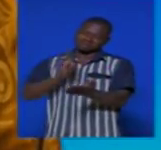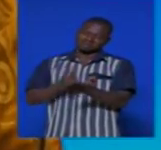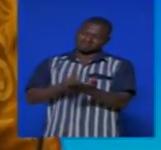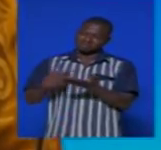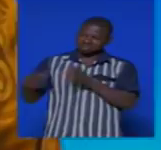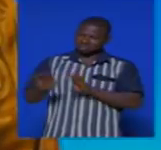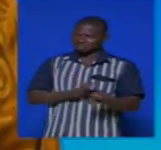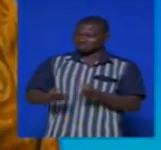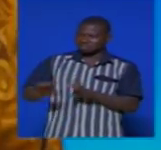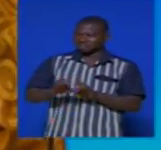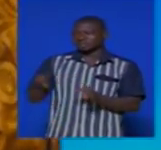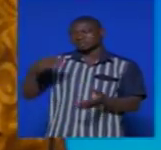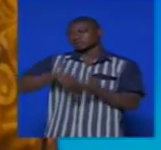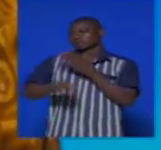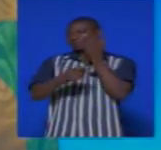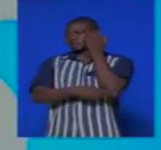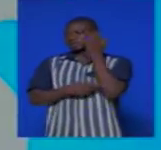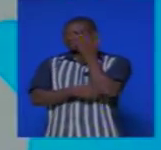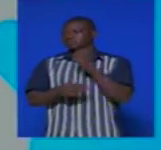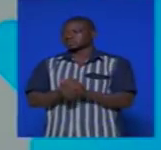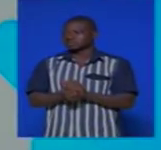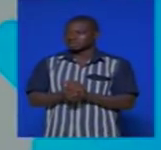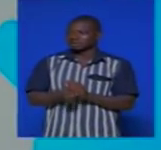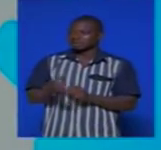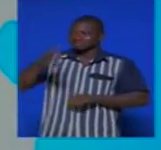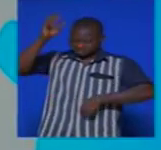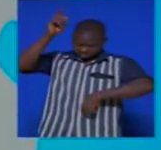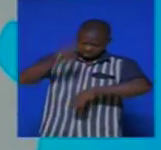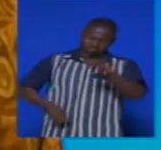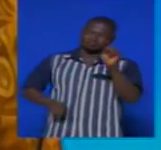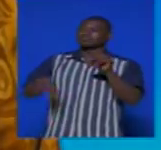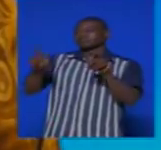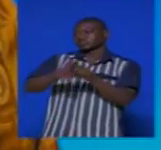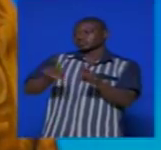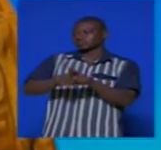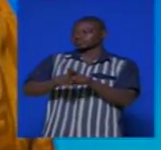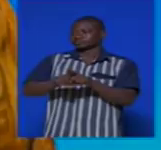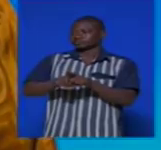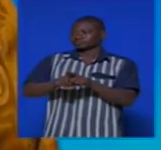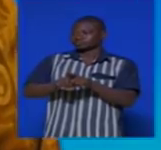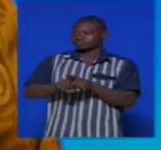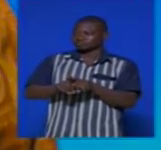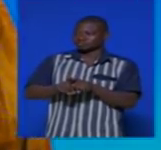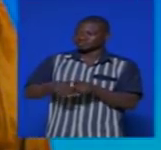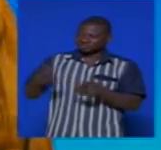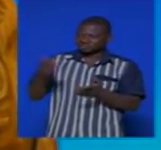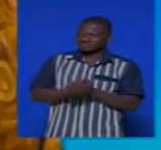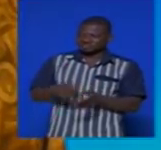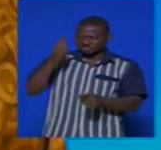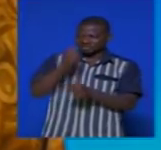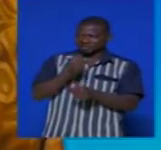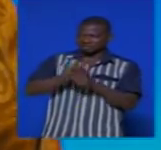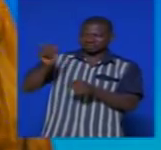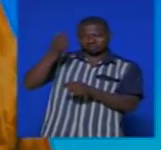au niveau donc, des différentes régions. Et puis, voilà donc un match gala. les fonctionnaires donc contre les fonctionnaires